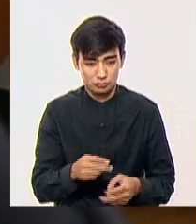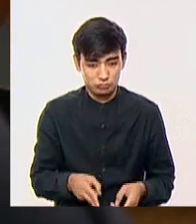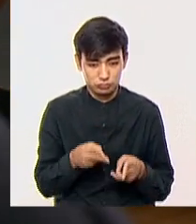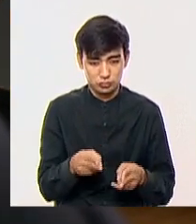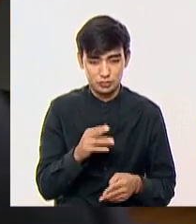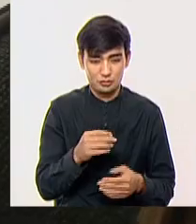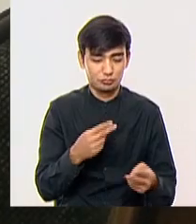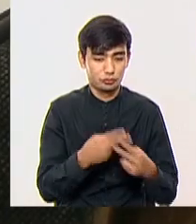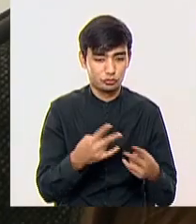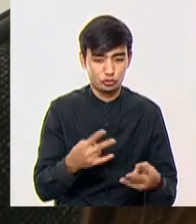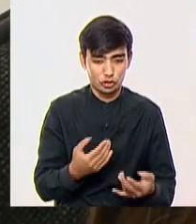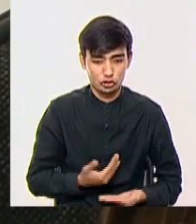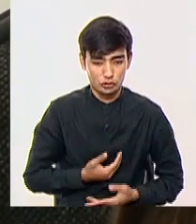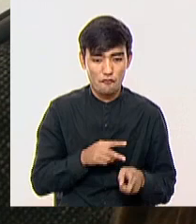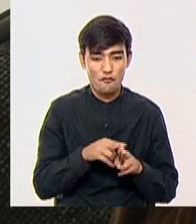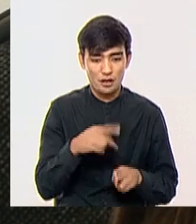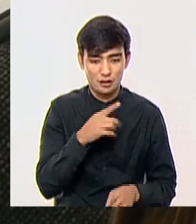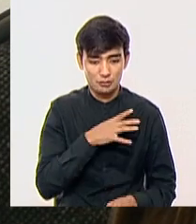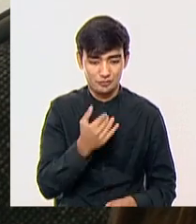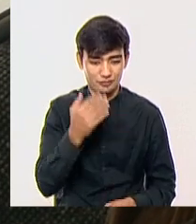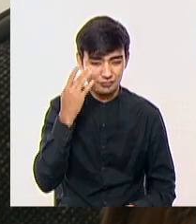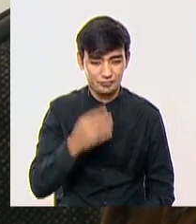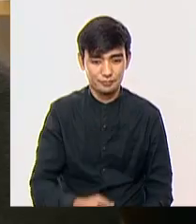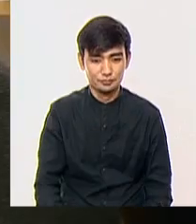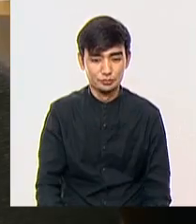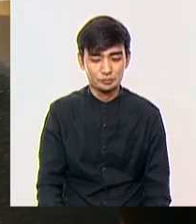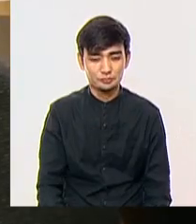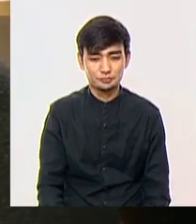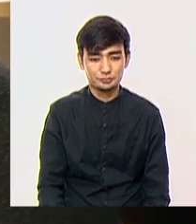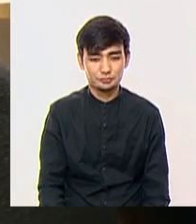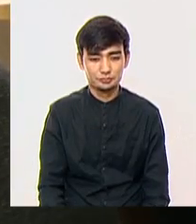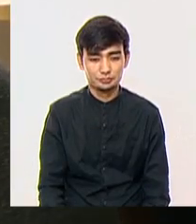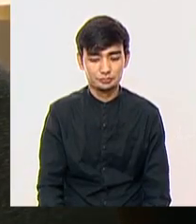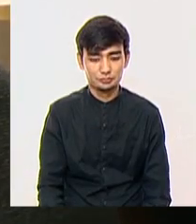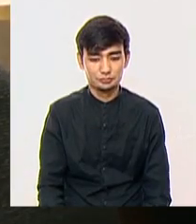уголовная статья «Угроза жизни». Нина Шаппо, Елена Досова, Информбюро, Костанай.